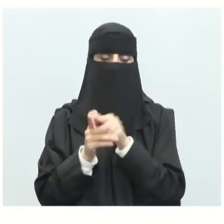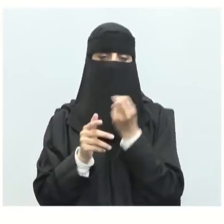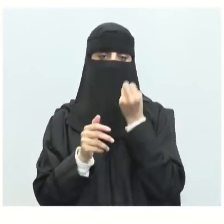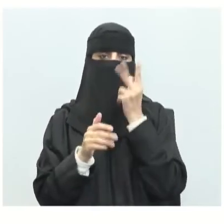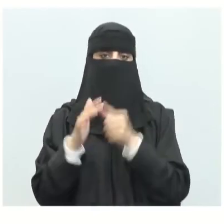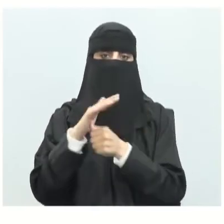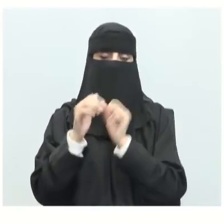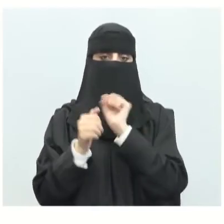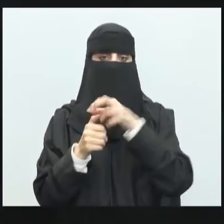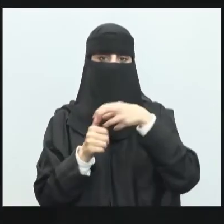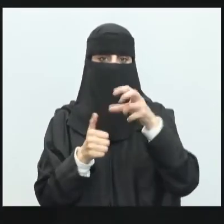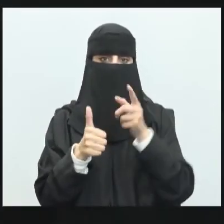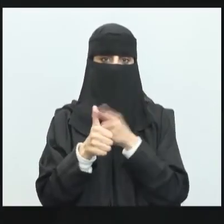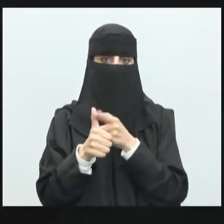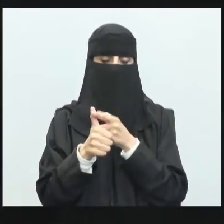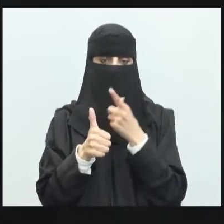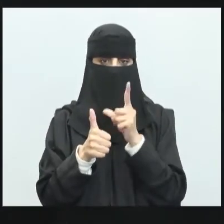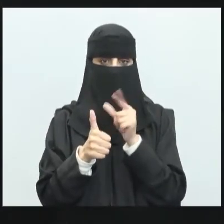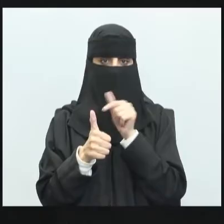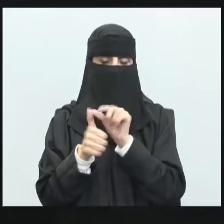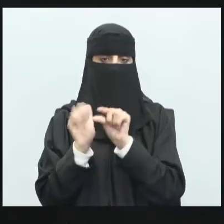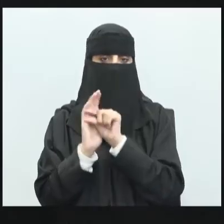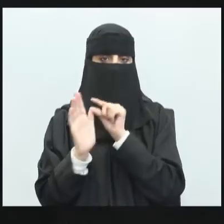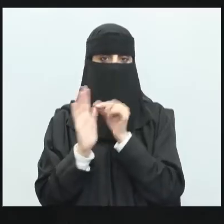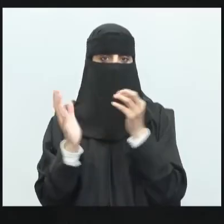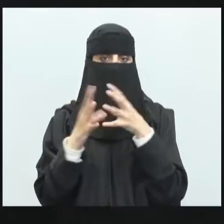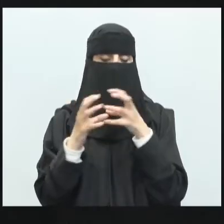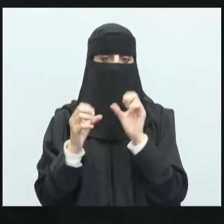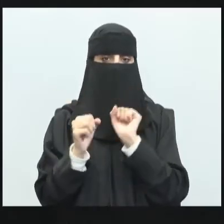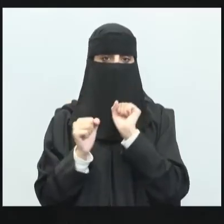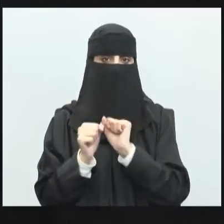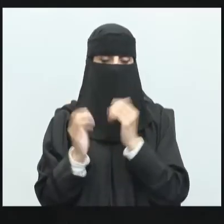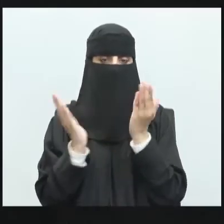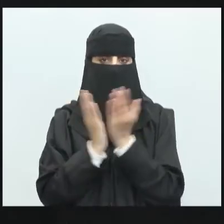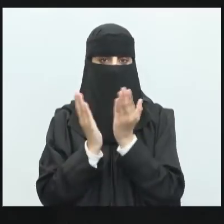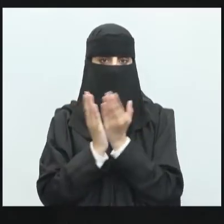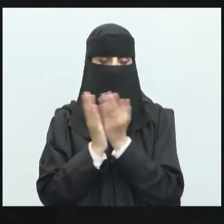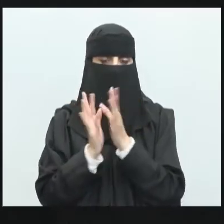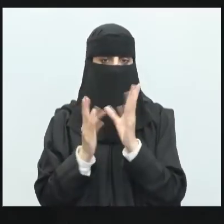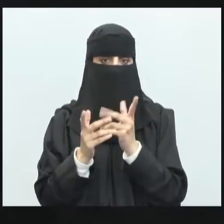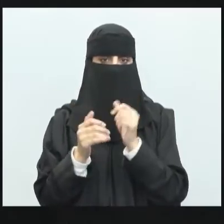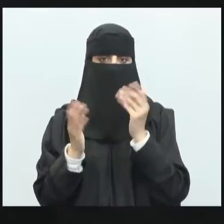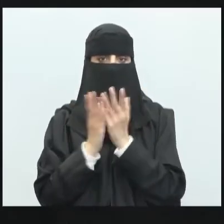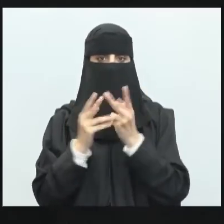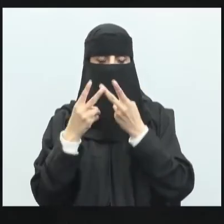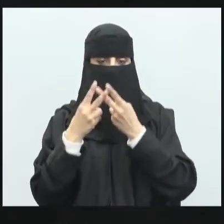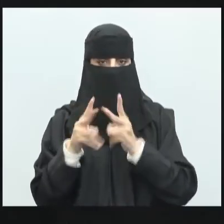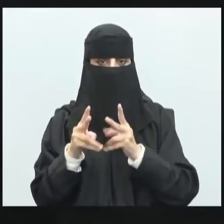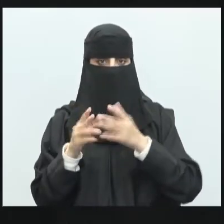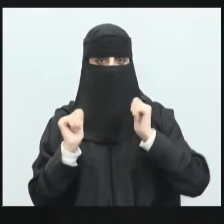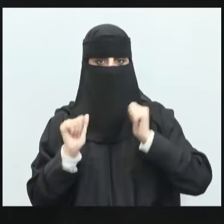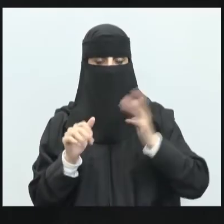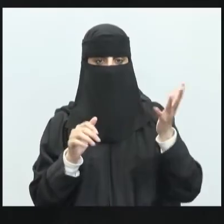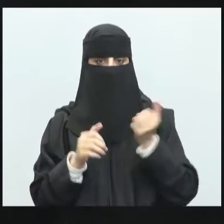عن تنظيم المدرسه لرحله الى معرض الكتاب تصلح